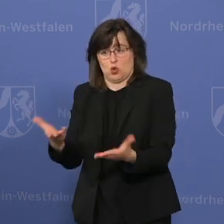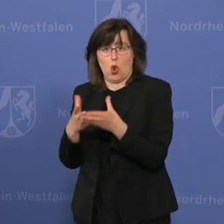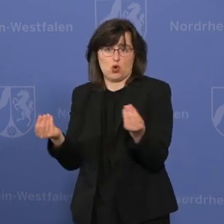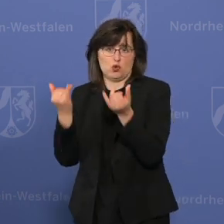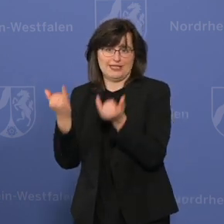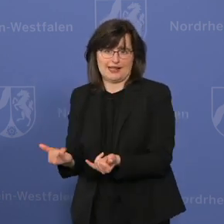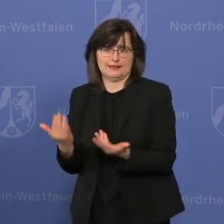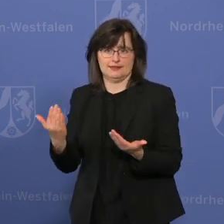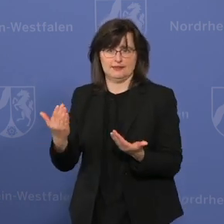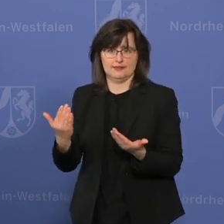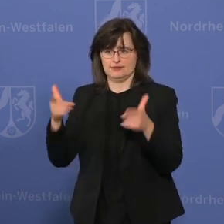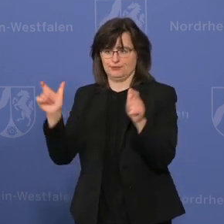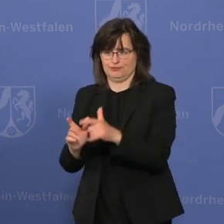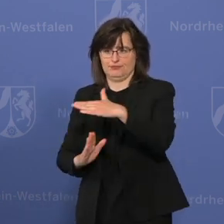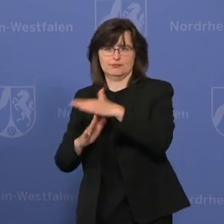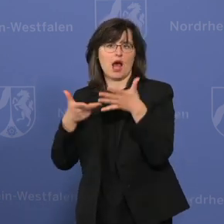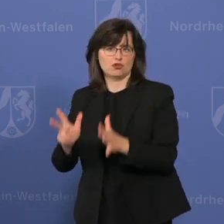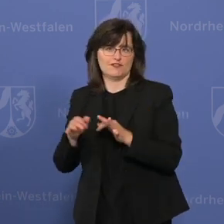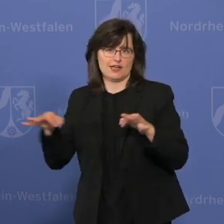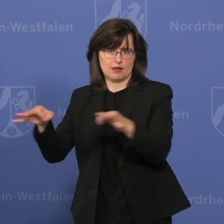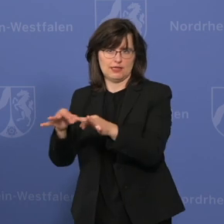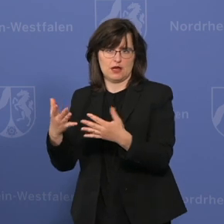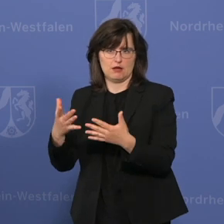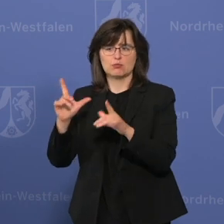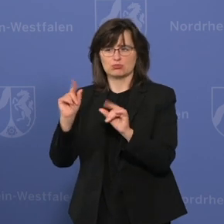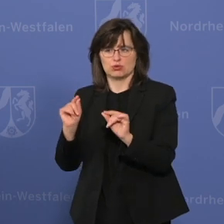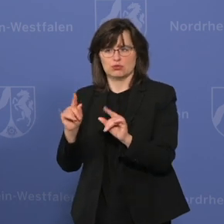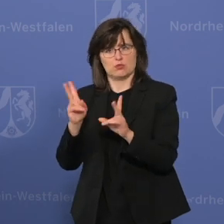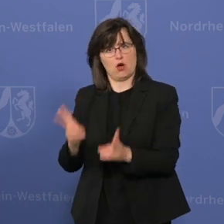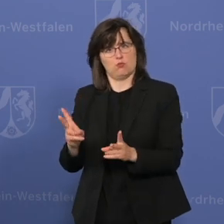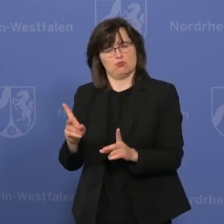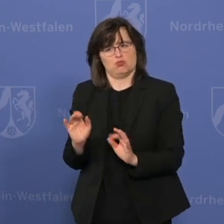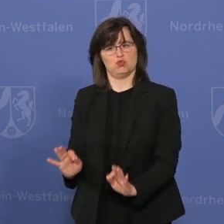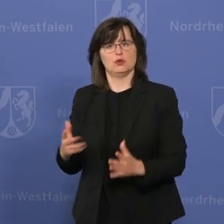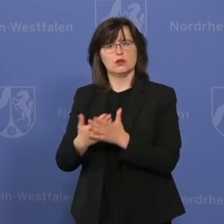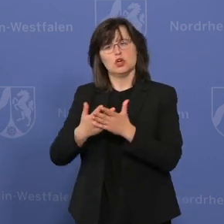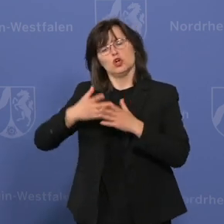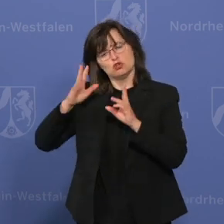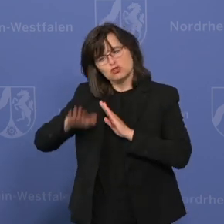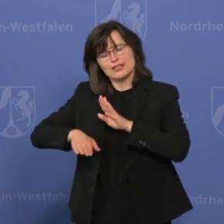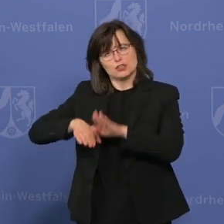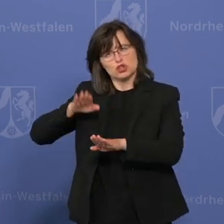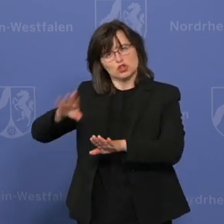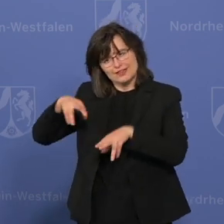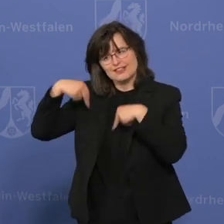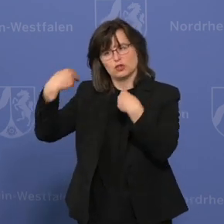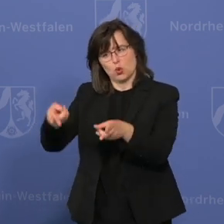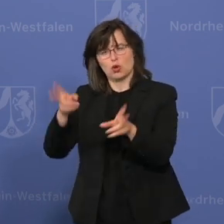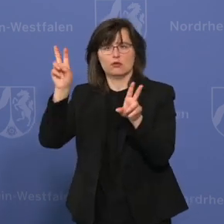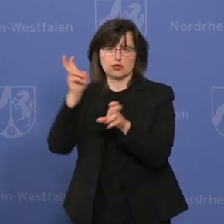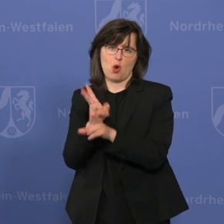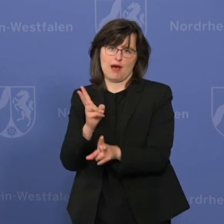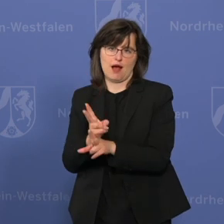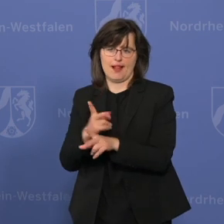Blick genommen hatten. Und ich glaube, sie ist auch vertretbar, dass wir Schritt für Schritt zur Normalität zurückkommen und den Händlern